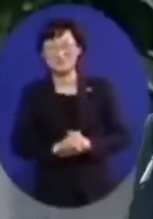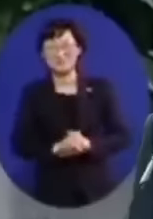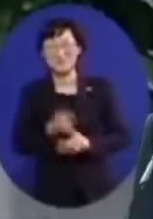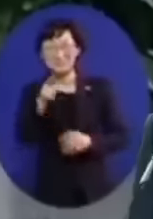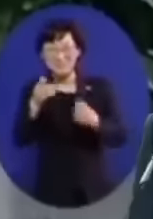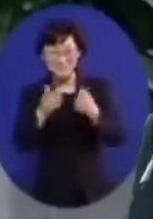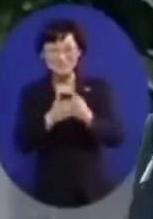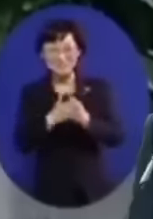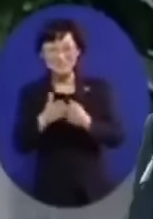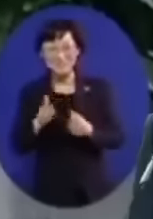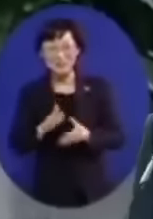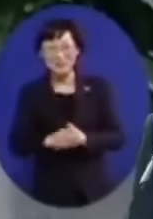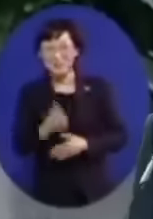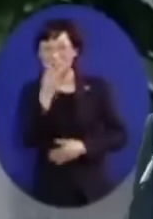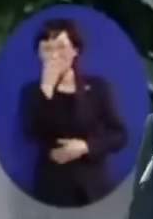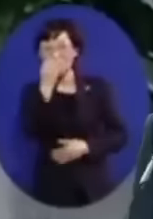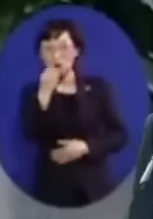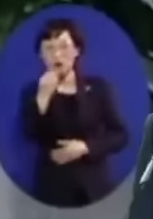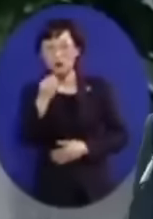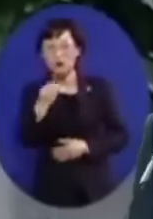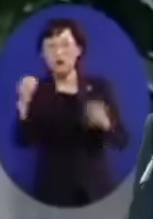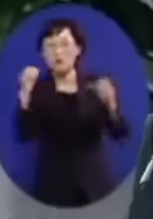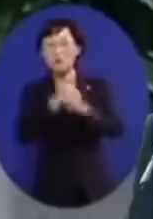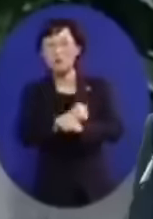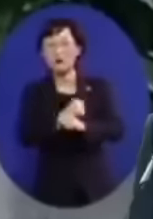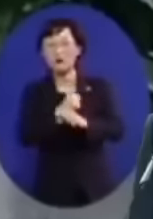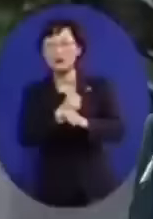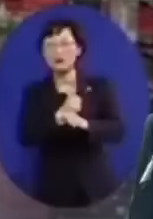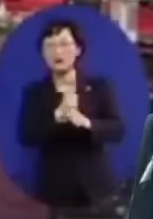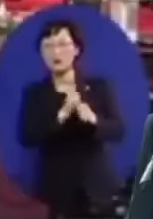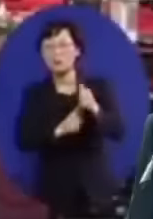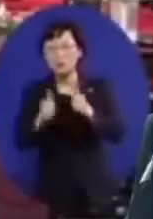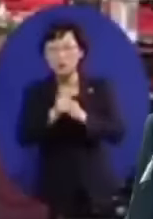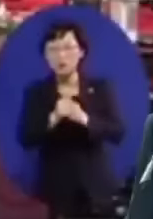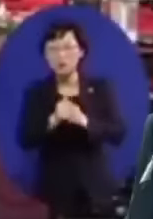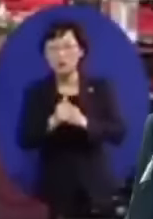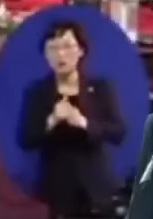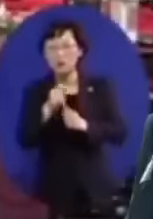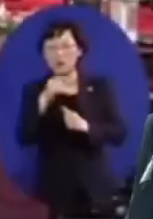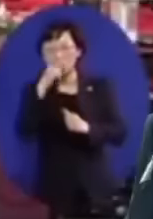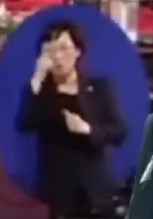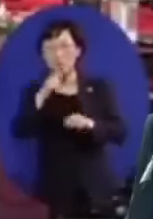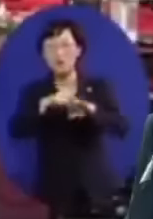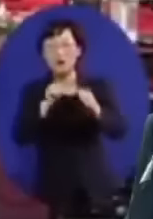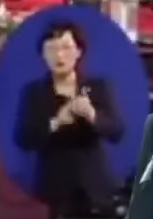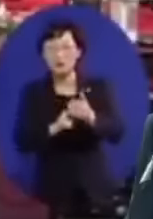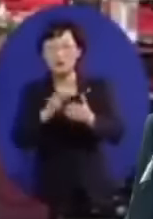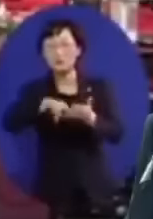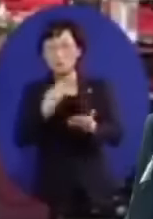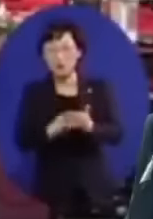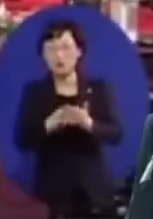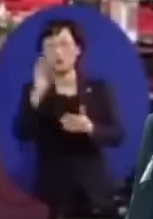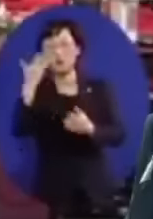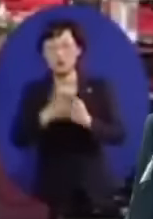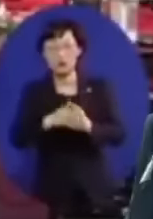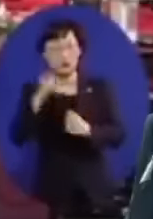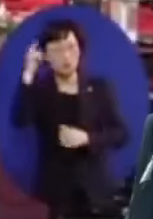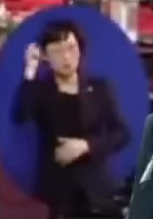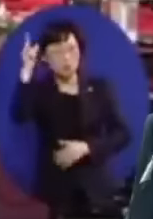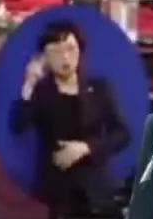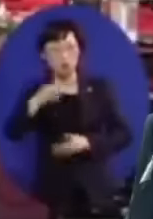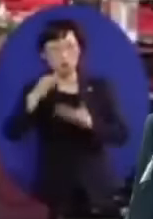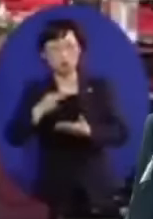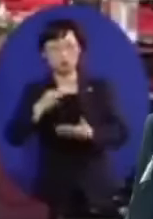그러므로 교만은 폐망의 선봉이요 그만한 마음은 넘어지면 앞잡이가 되는 것입니다. 아무리 머리가 뛰어나고 재능이